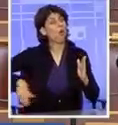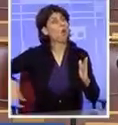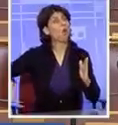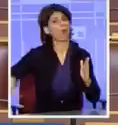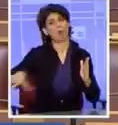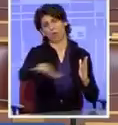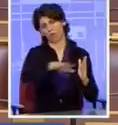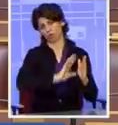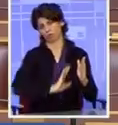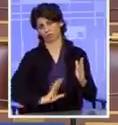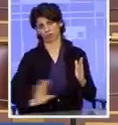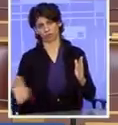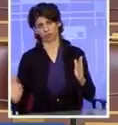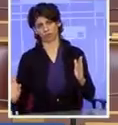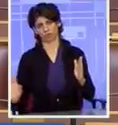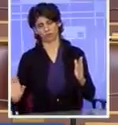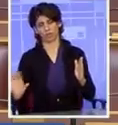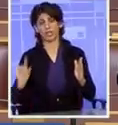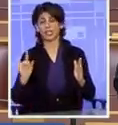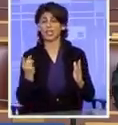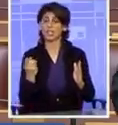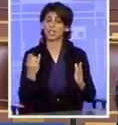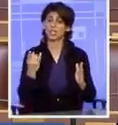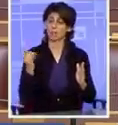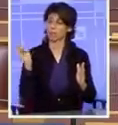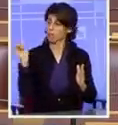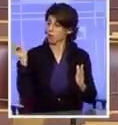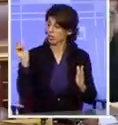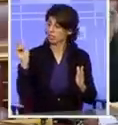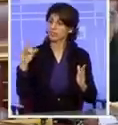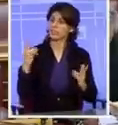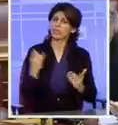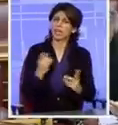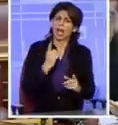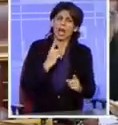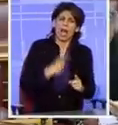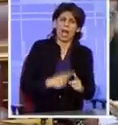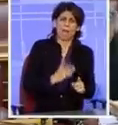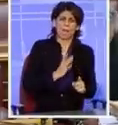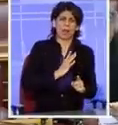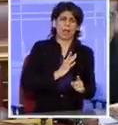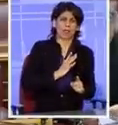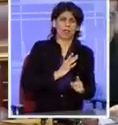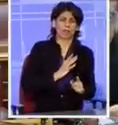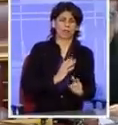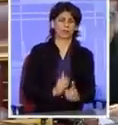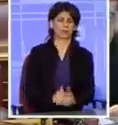κυβέρνησης, είτε είμαστε πολιτικοί είτε δεν είμαστε. Το λόγο είχε ο Πρωθυπουργός.